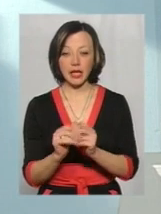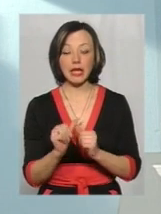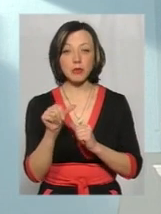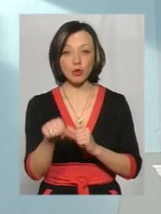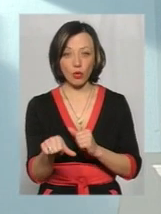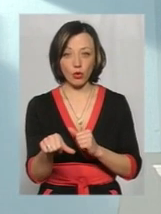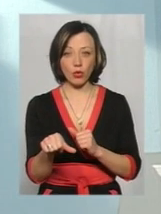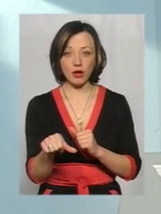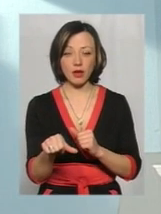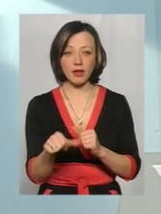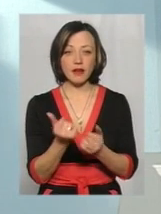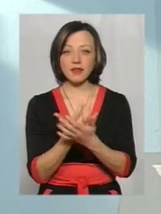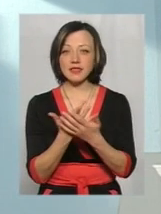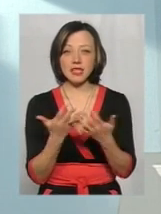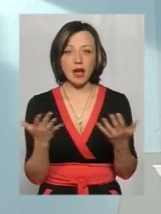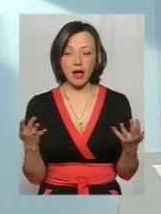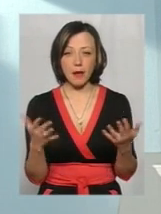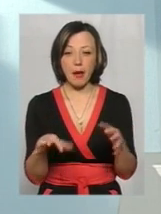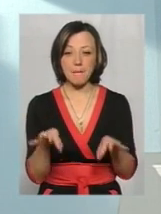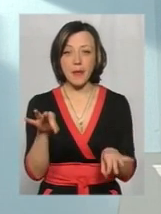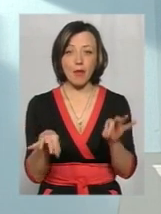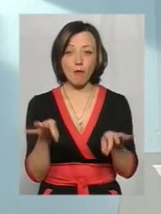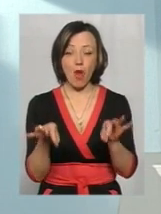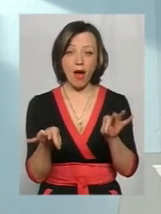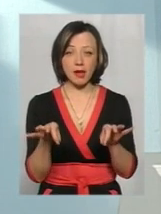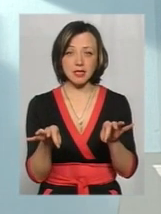того, всілякими маніпуляціями